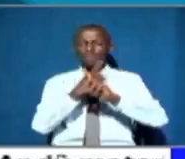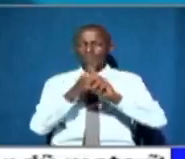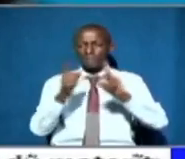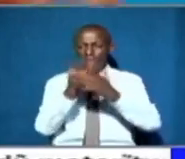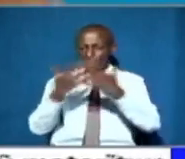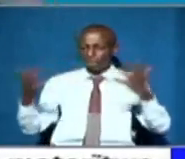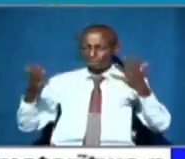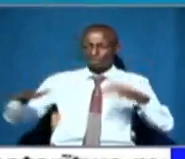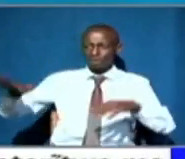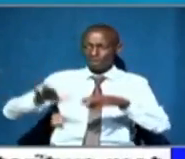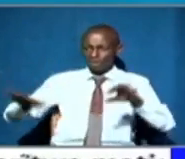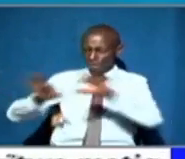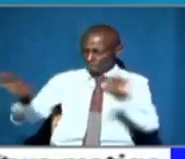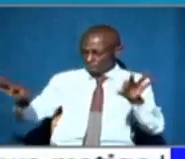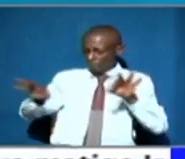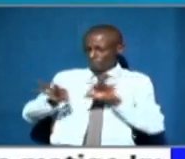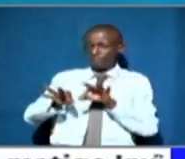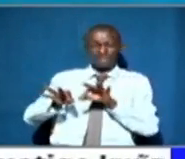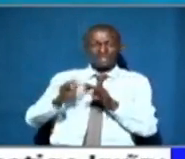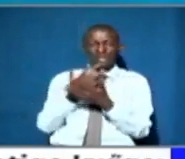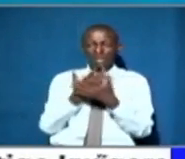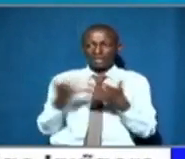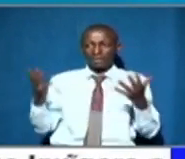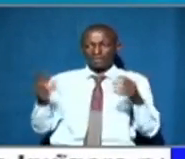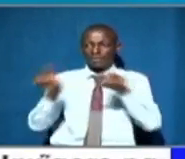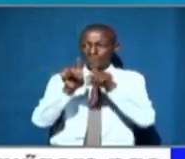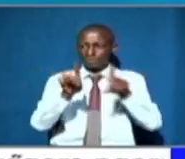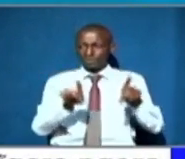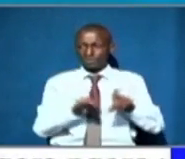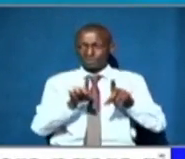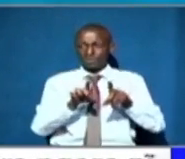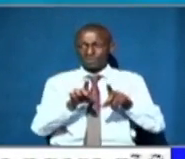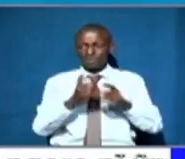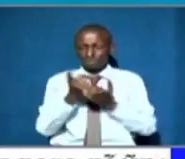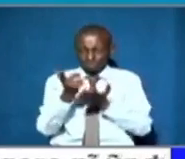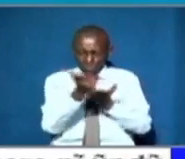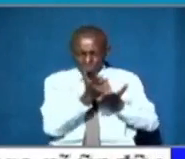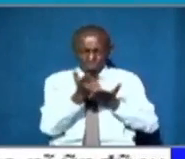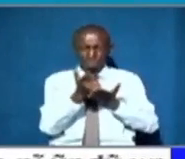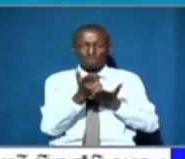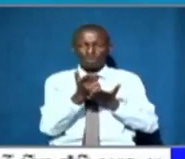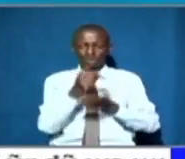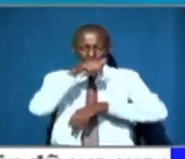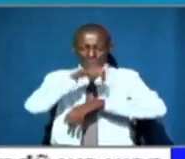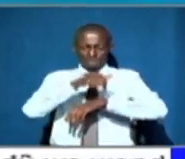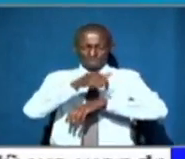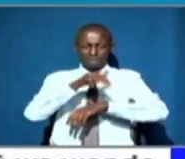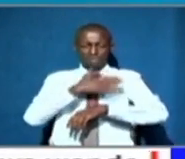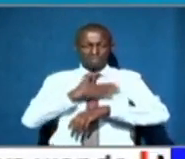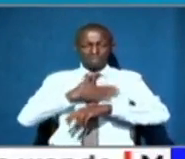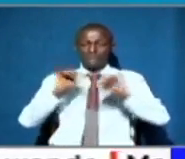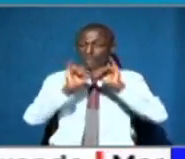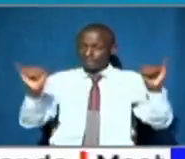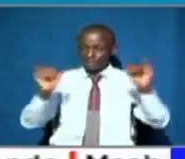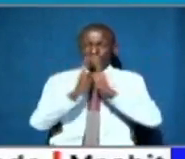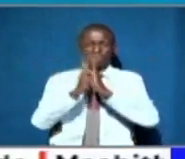kike haroguo ono ngithio akinya time ona ta studio eno yanyu akinya time yakwa ni hatheru guthwarira ati na thina